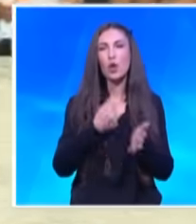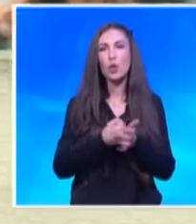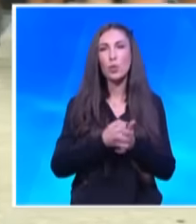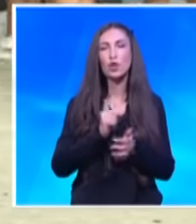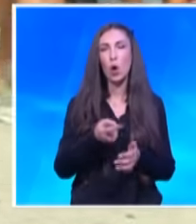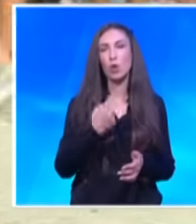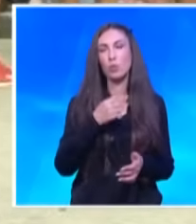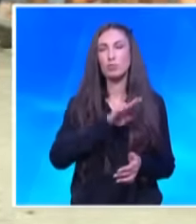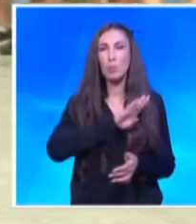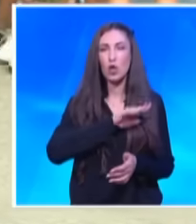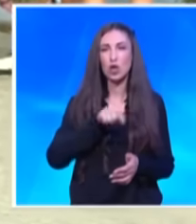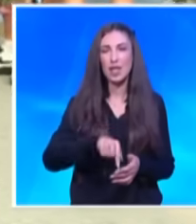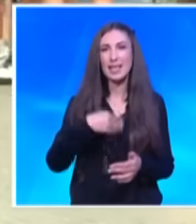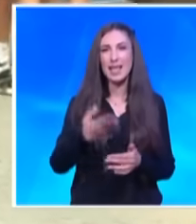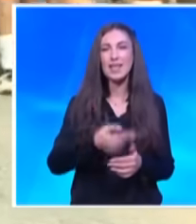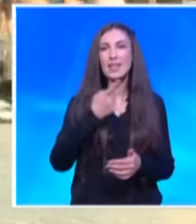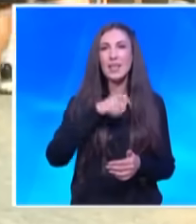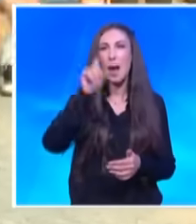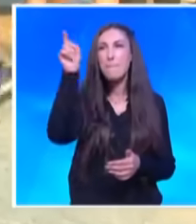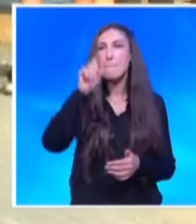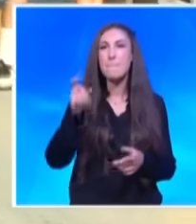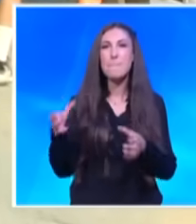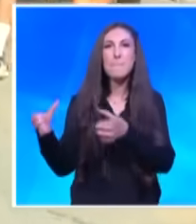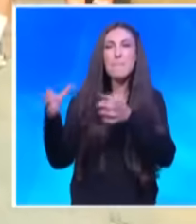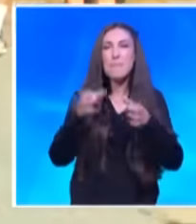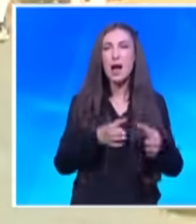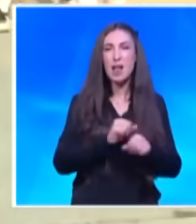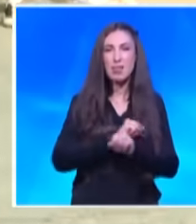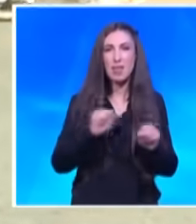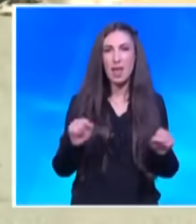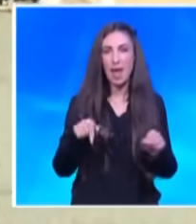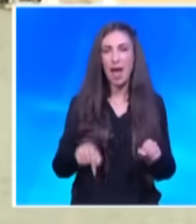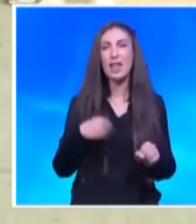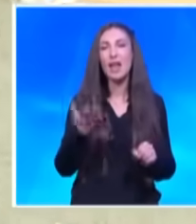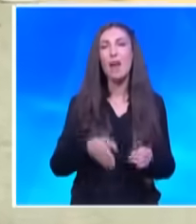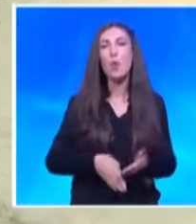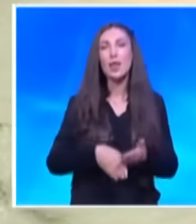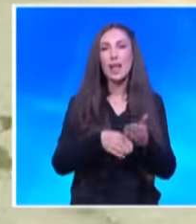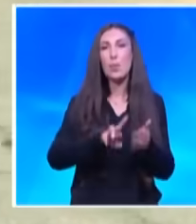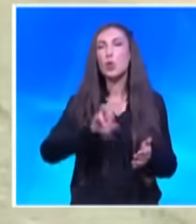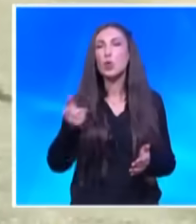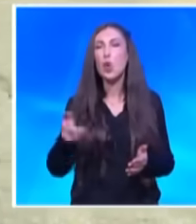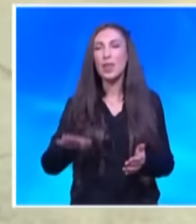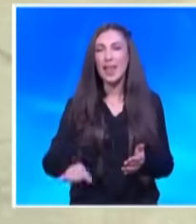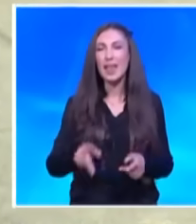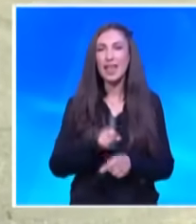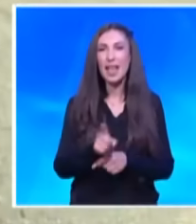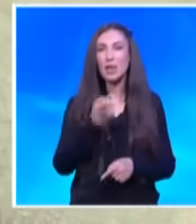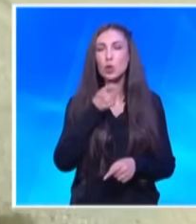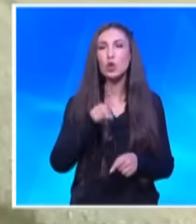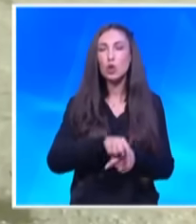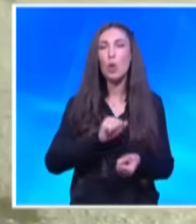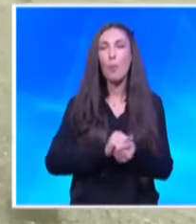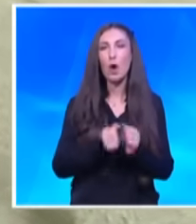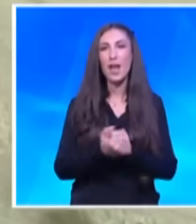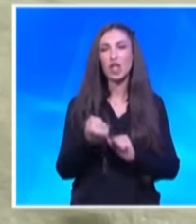загуби живота си вследствие на удара от мълнията, и да изкажат подкрепа към семейството и другото 11-годишно момче, което се бори за живота си